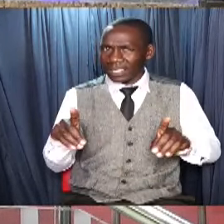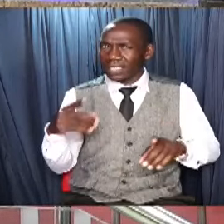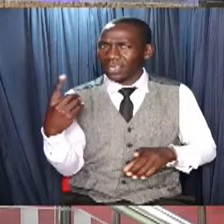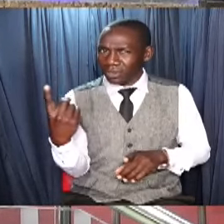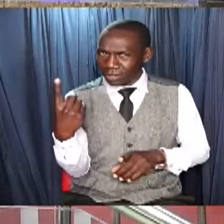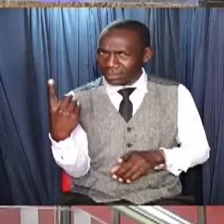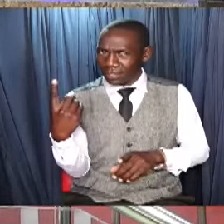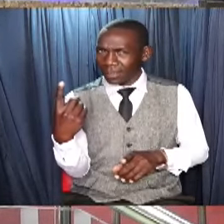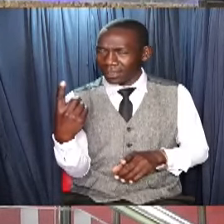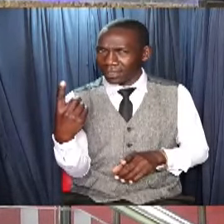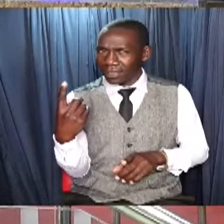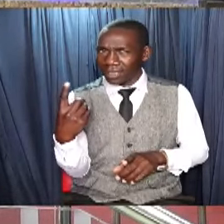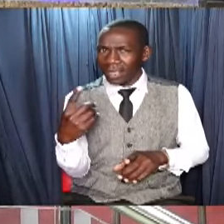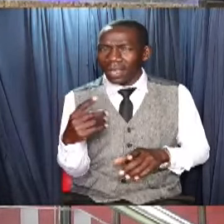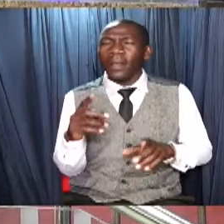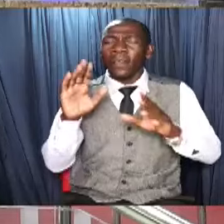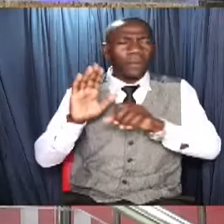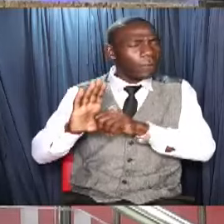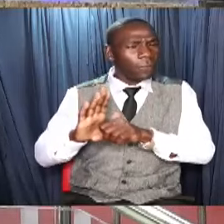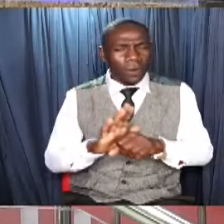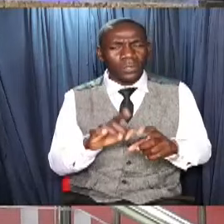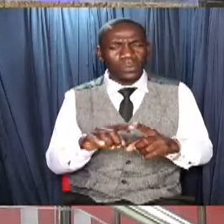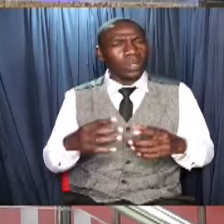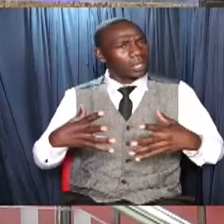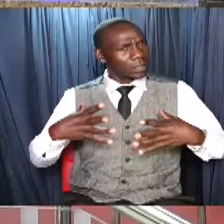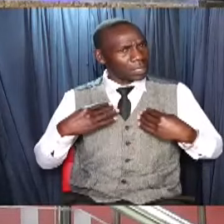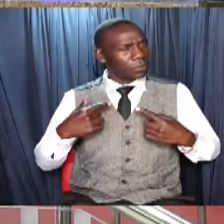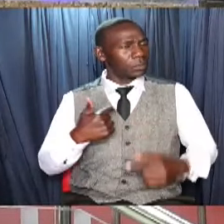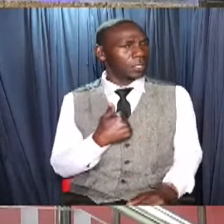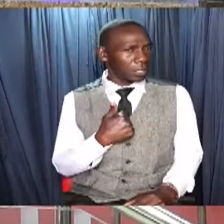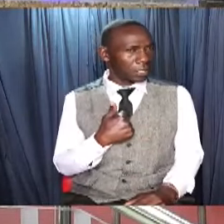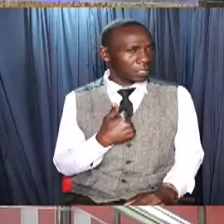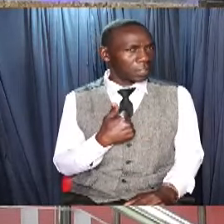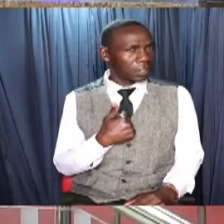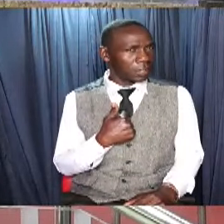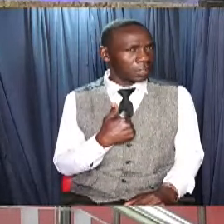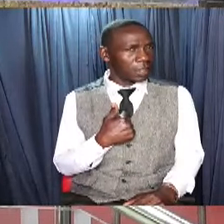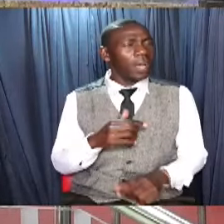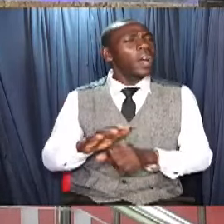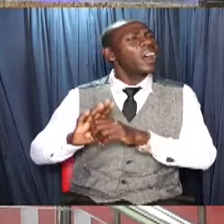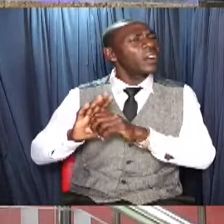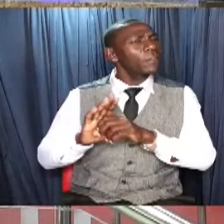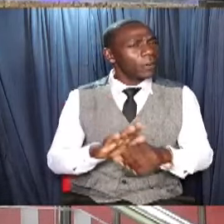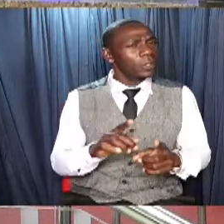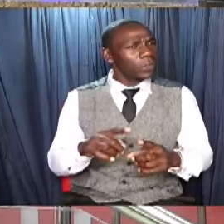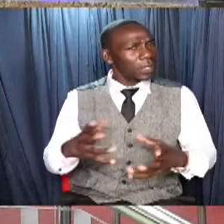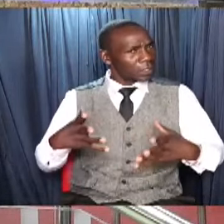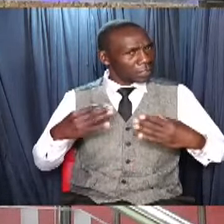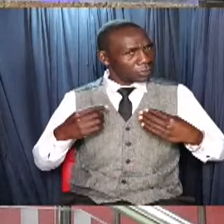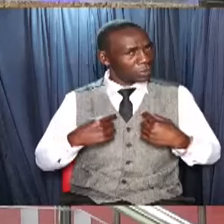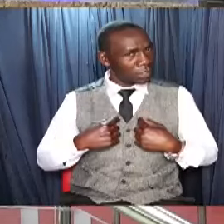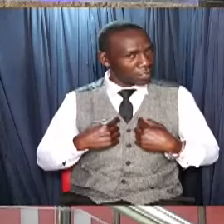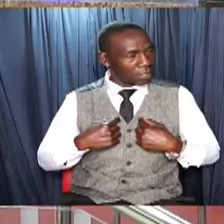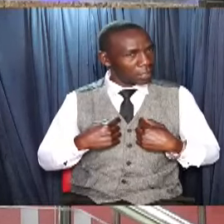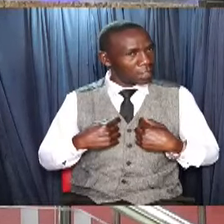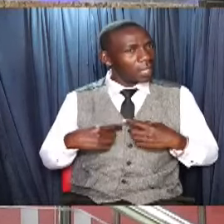It's just dancing. Nikamshawishi paka kubali. So I really lured her until she accepted. Kamshawishi paka akubali. I lured her until she accepted.